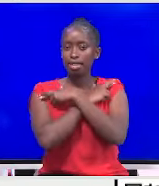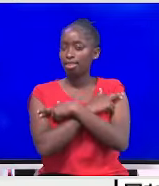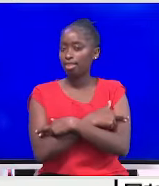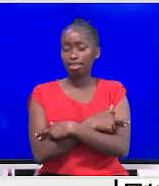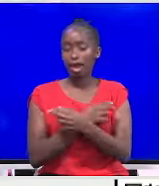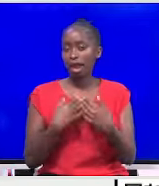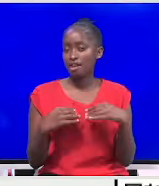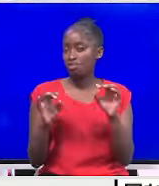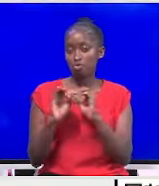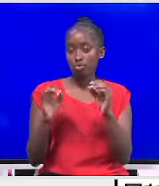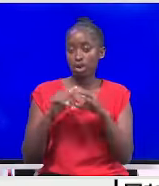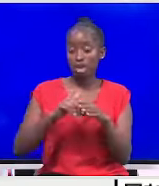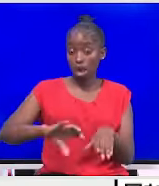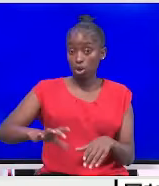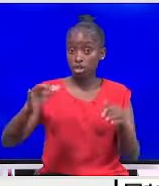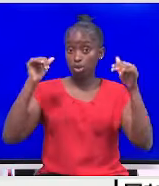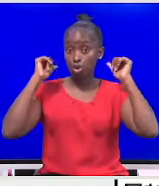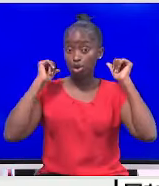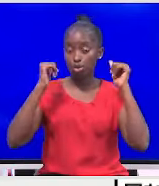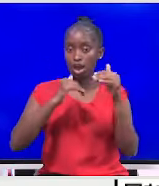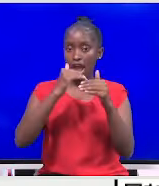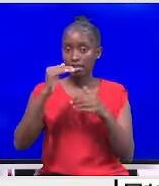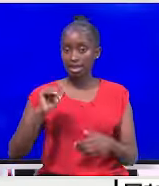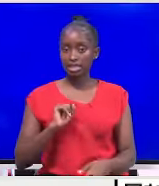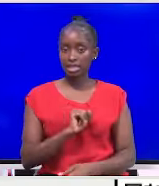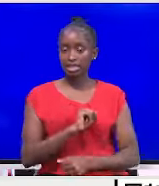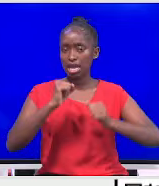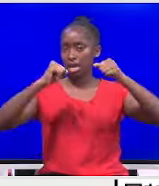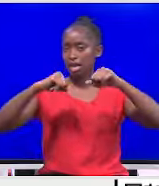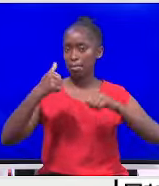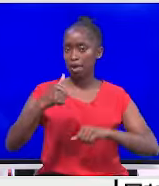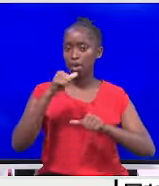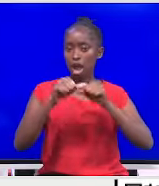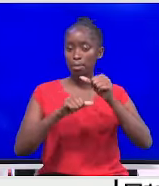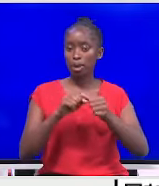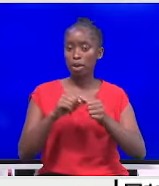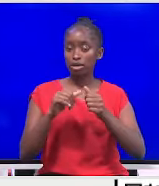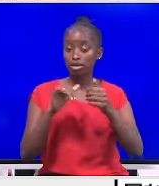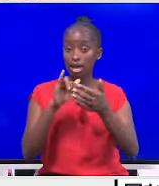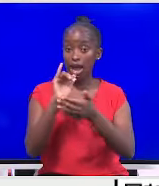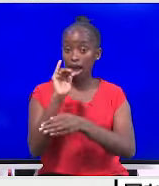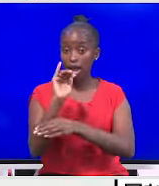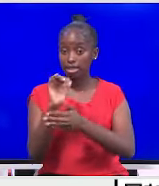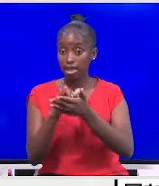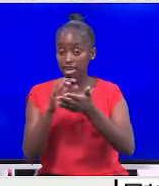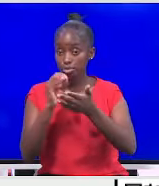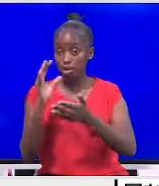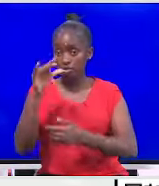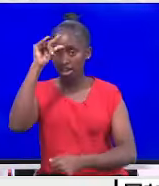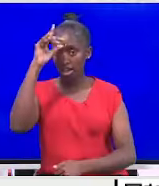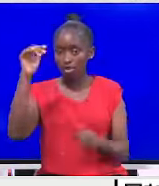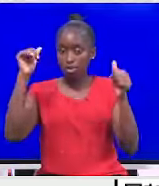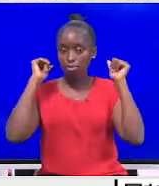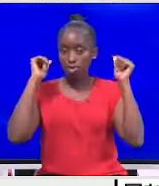haujarejea licha ya bunge la seneti kukubaliana na ombi la bunge la kaunti ya Meru la kumuondoa afisini gavana Kawira Mwangaza.